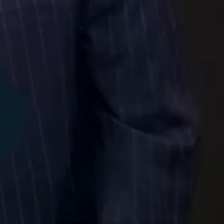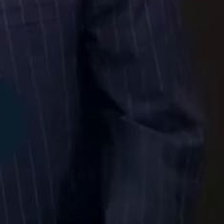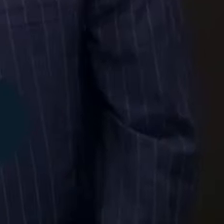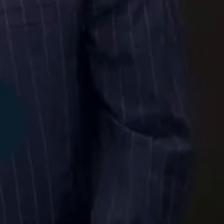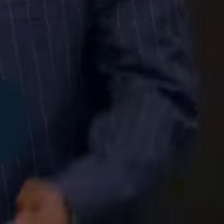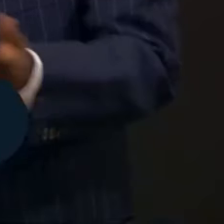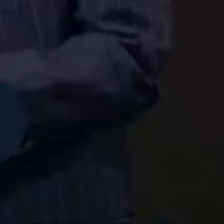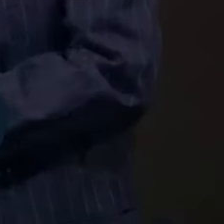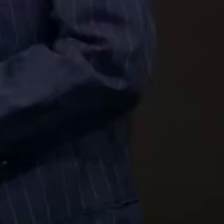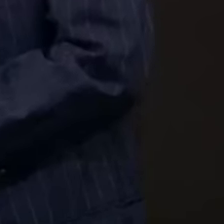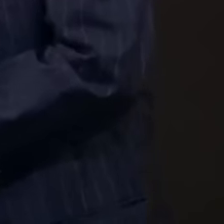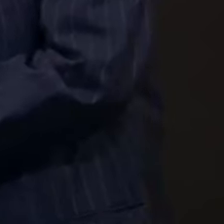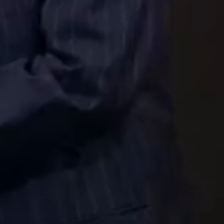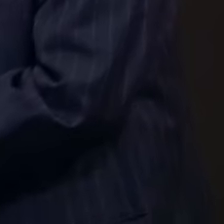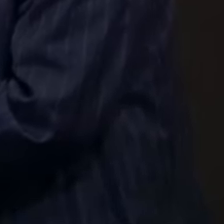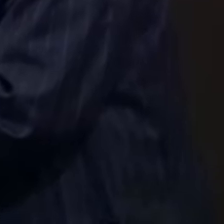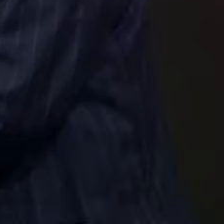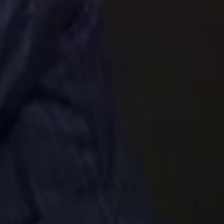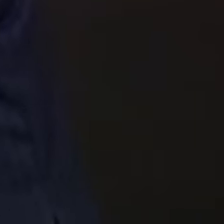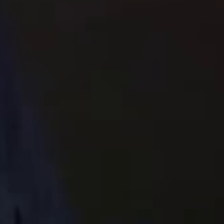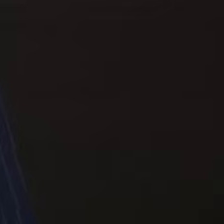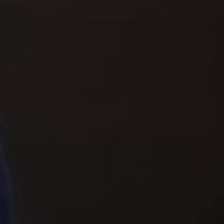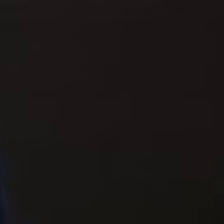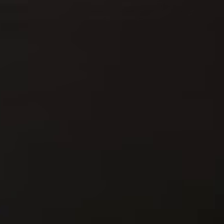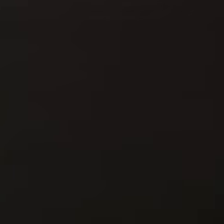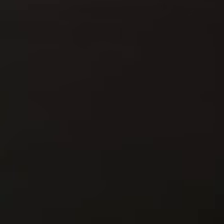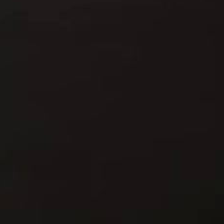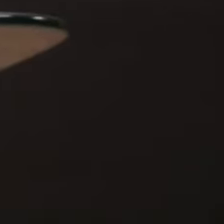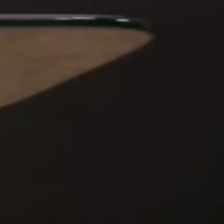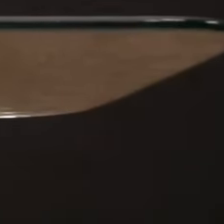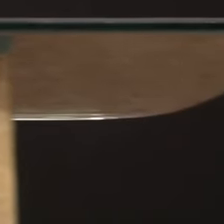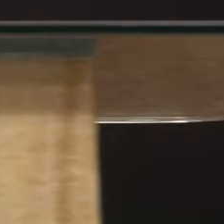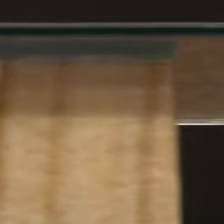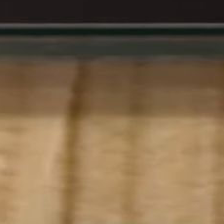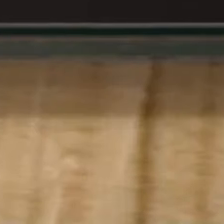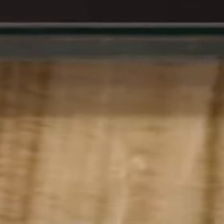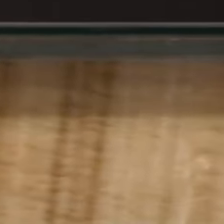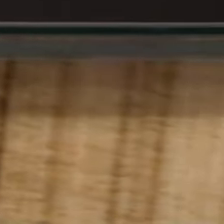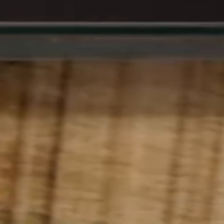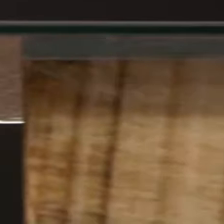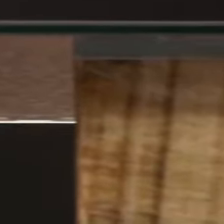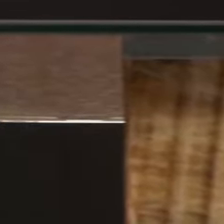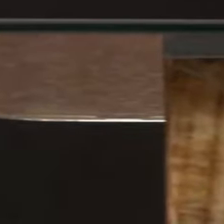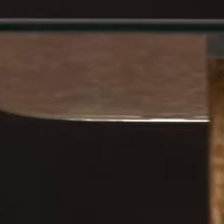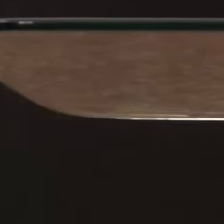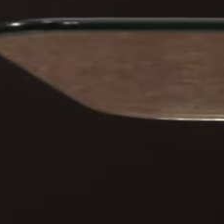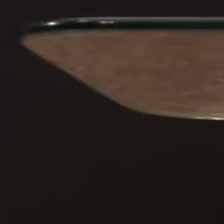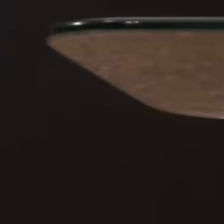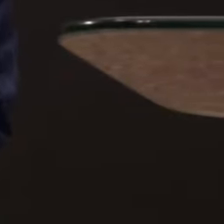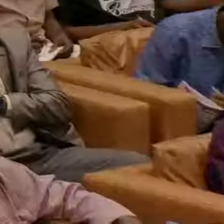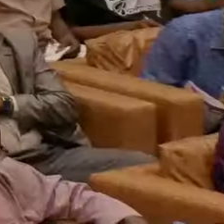la grâce, au moyen de la foi. Et c'est ce que nous, c'est pourquoi nous considérons